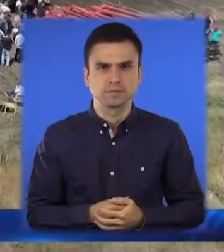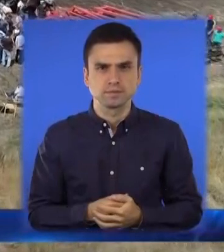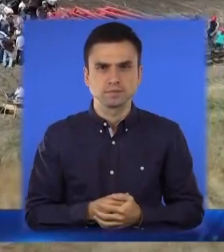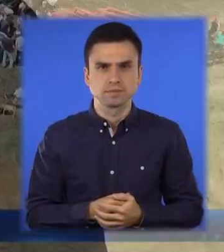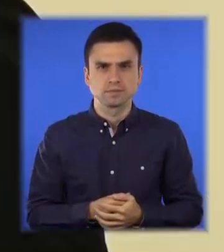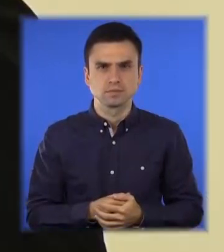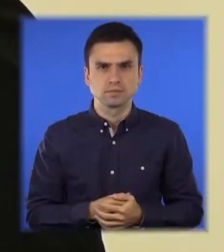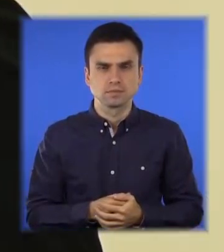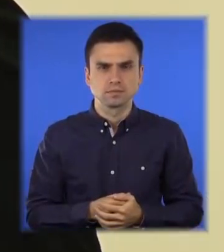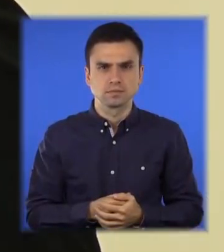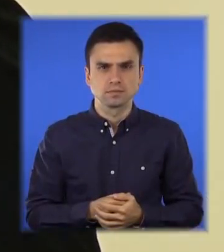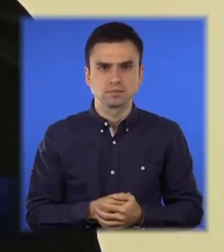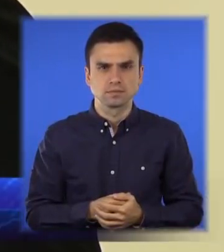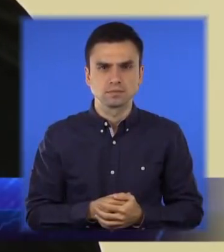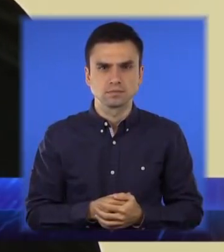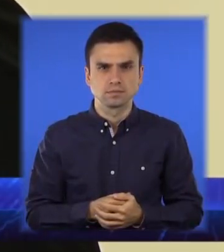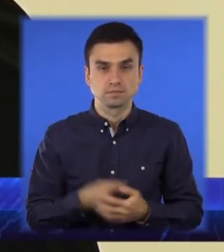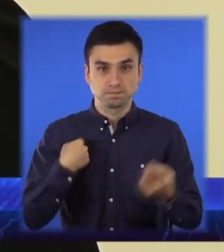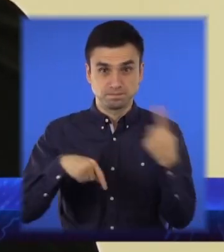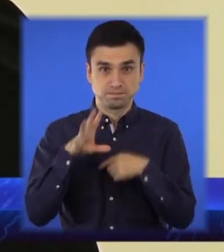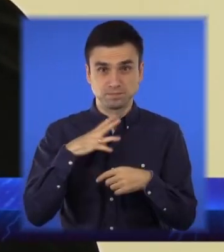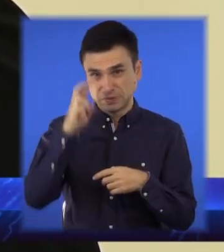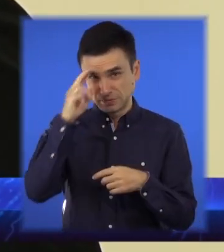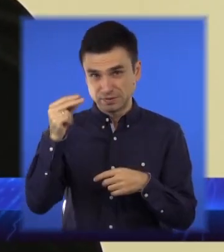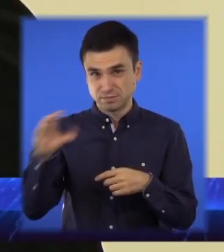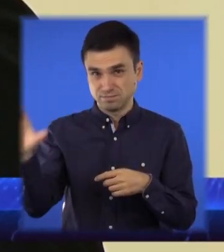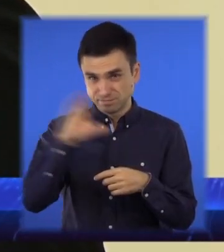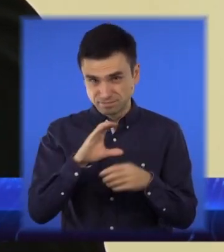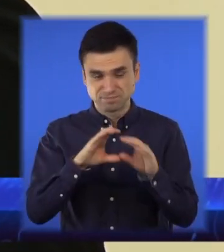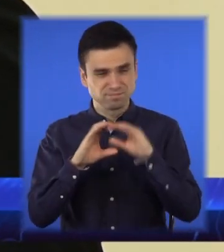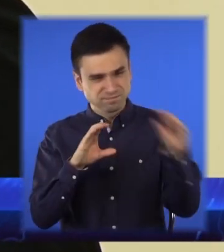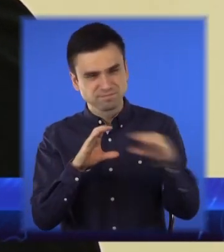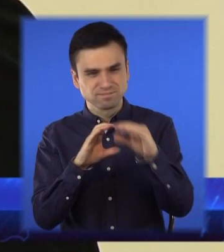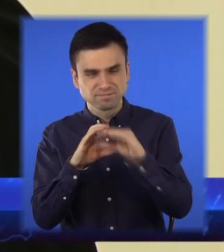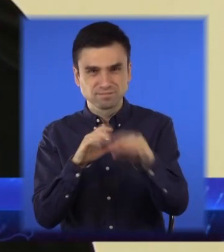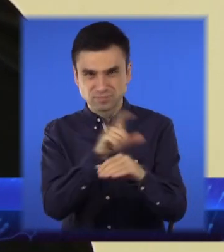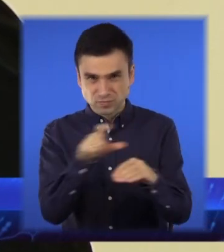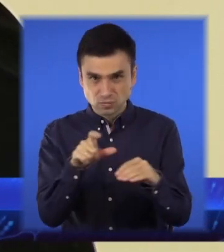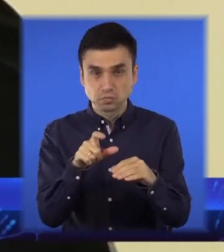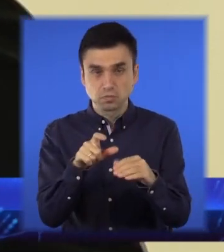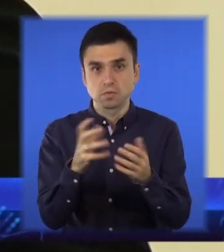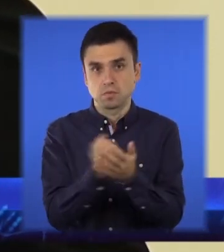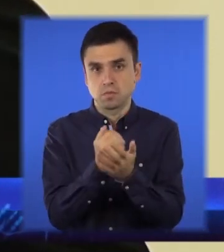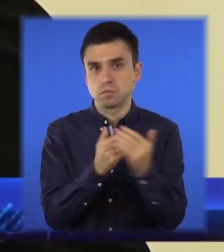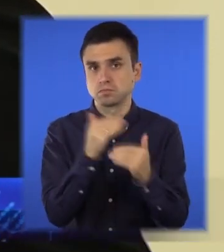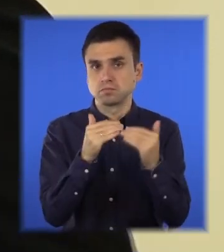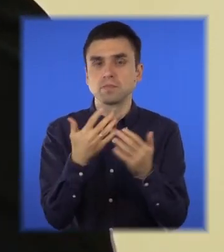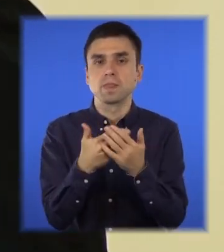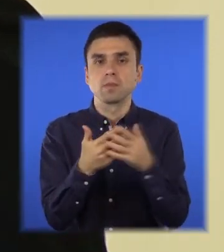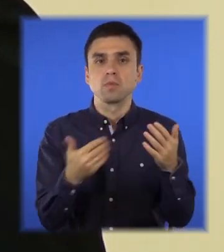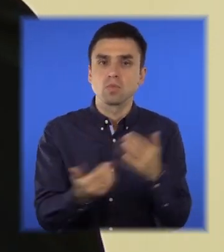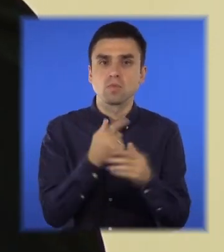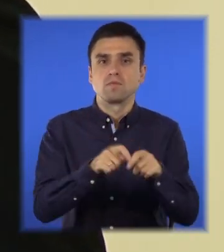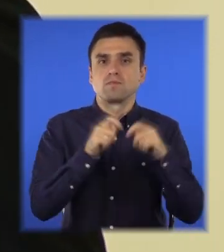держпідтримки. Ми маємо позитивні тенденції, які проявляються в тому, що створено 450 нових